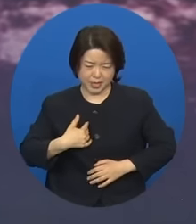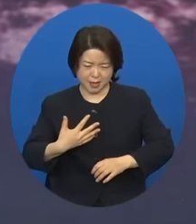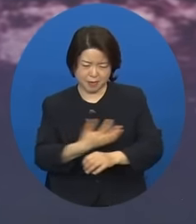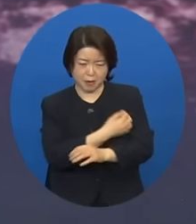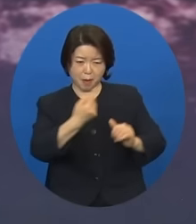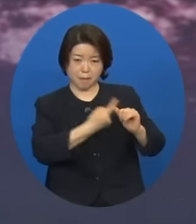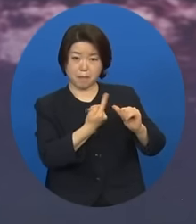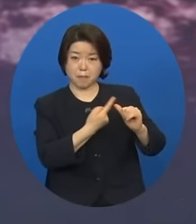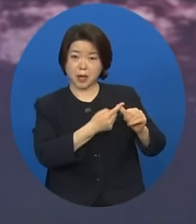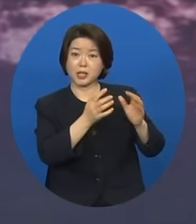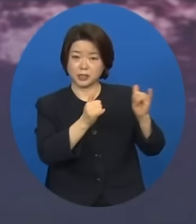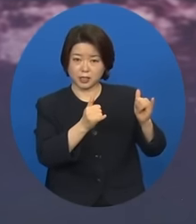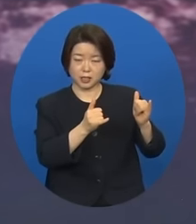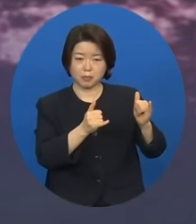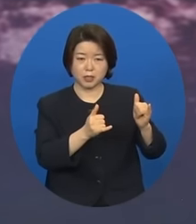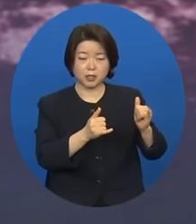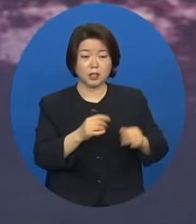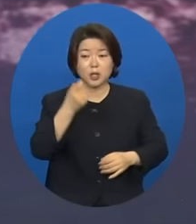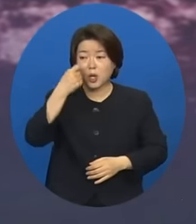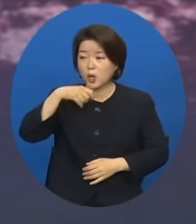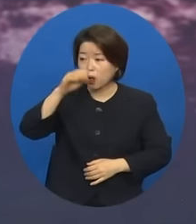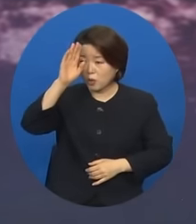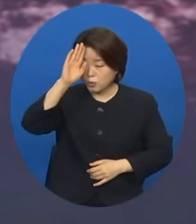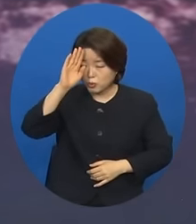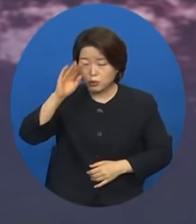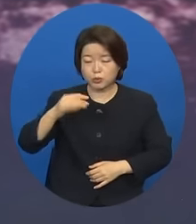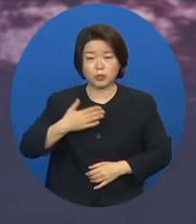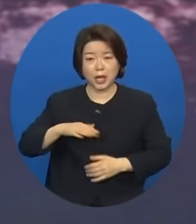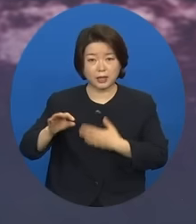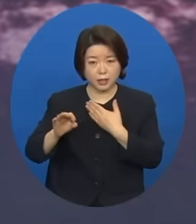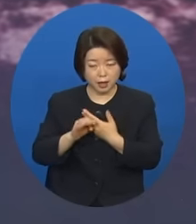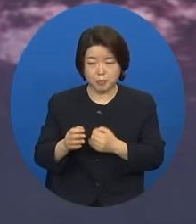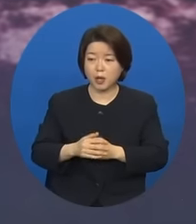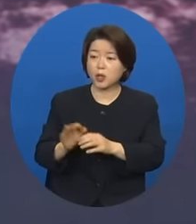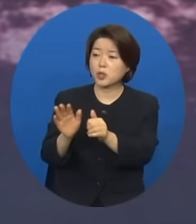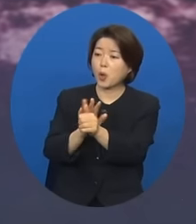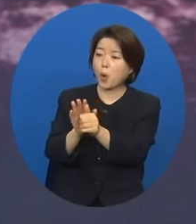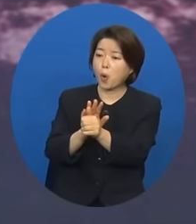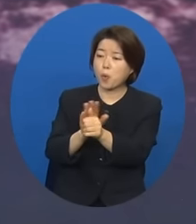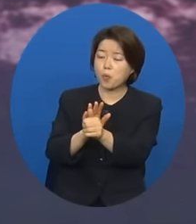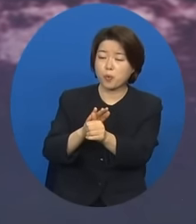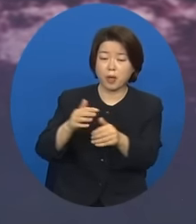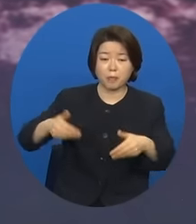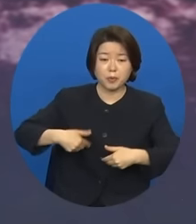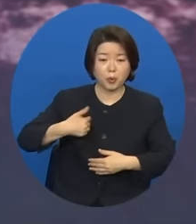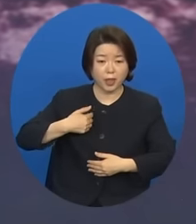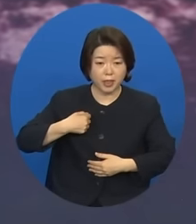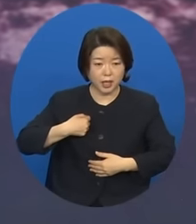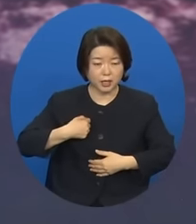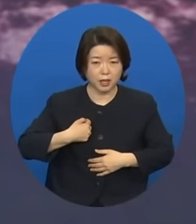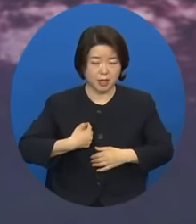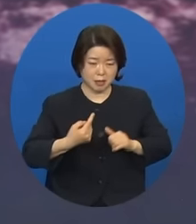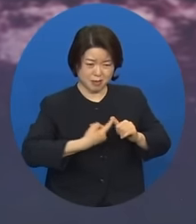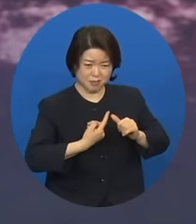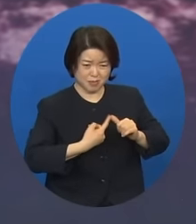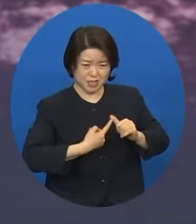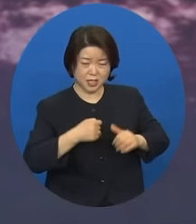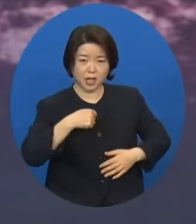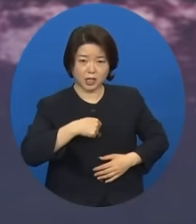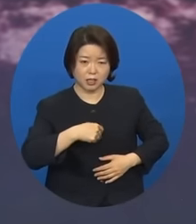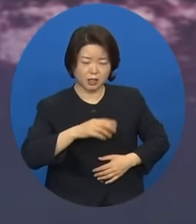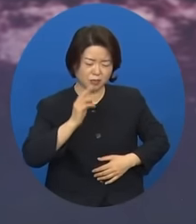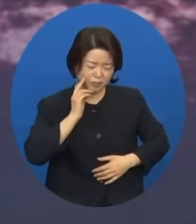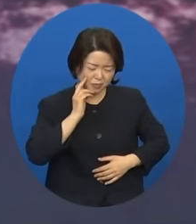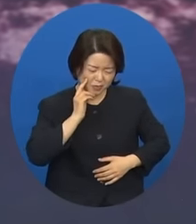사람들이 우울증을 알게 된다면 위로가 필요한 곳에 비난을 뿌리는 것이 얼마나 잔인한 일인지 그들은 알게